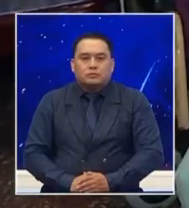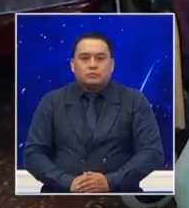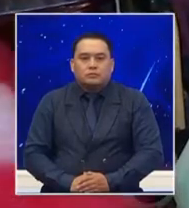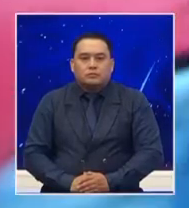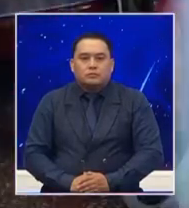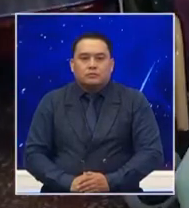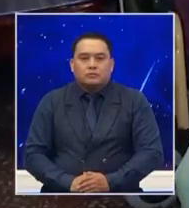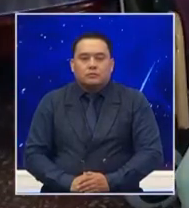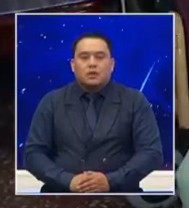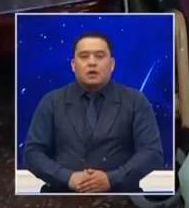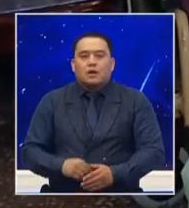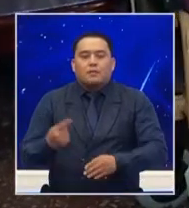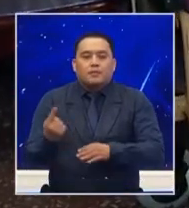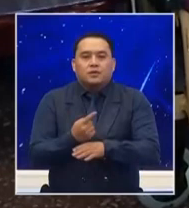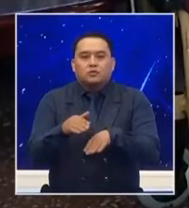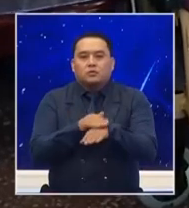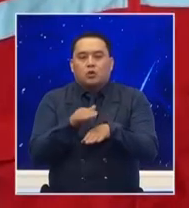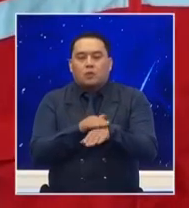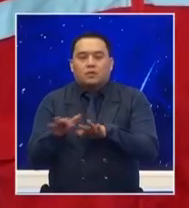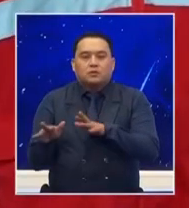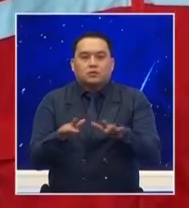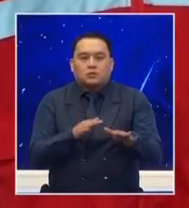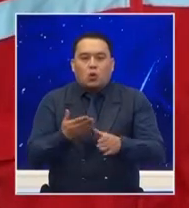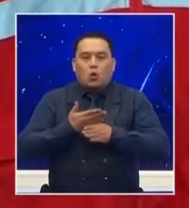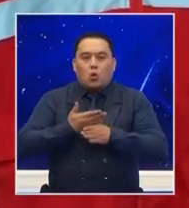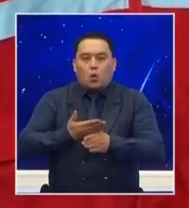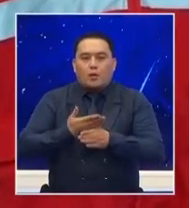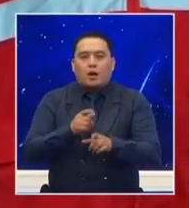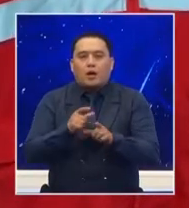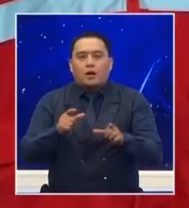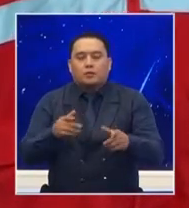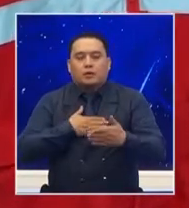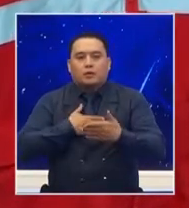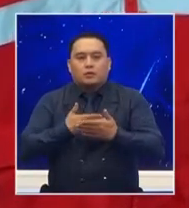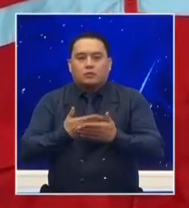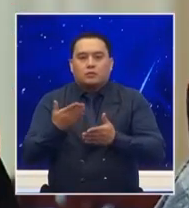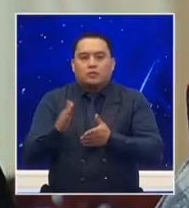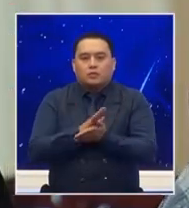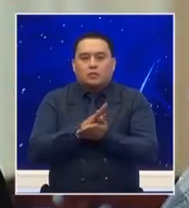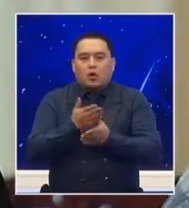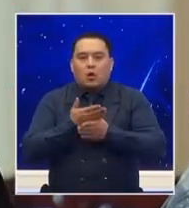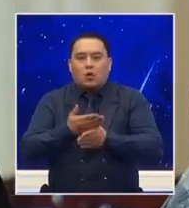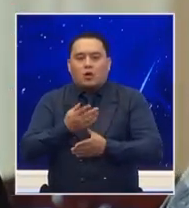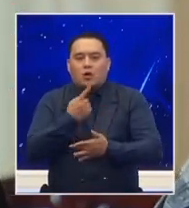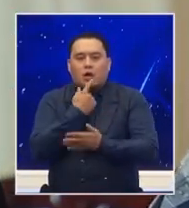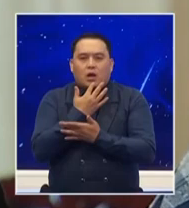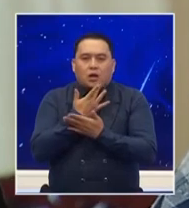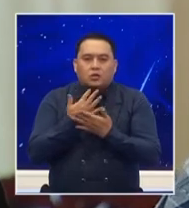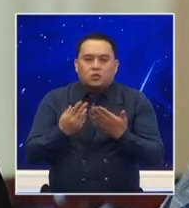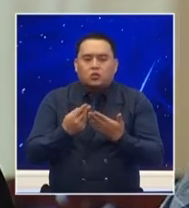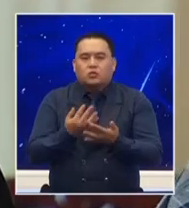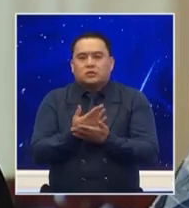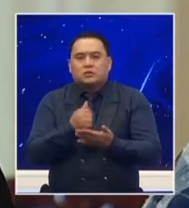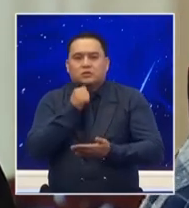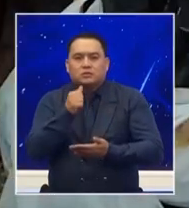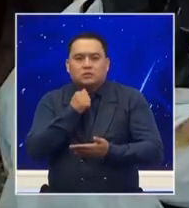Игілікті іске мұрындық болғандар бірнеше мүгедек жандарға көмек көрсетті. Адам өміріне аса қажетті. Оның сұйық май, қант, макарон, күріш және ірі